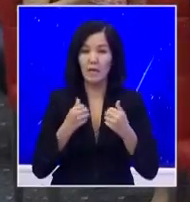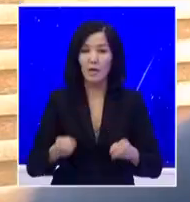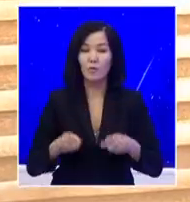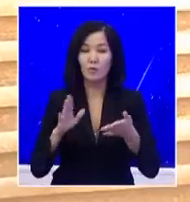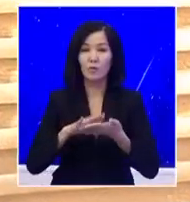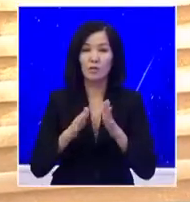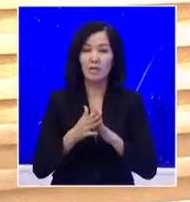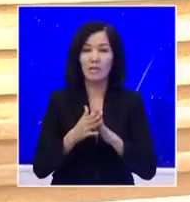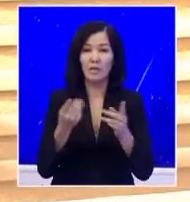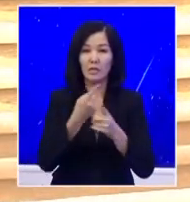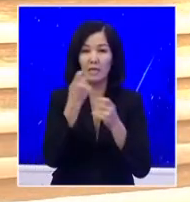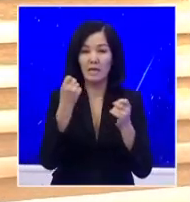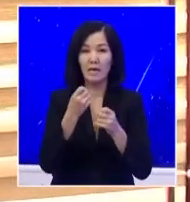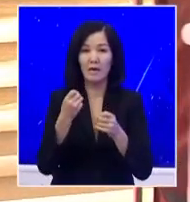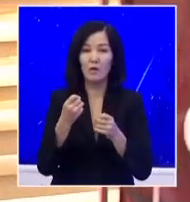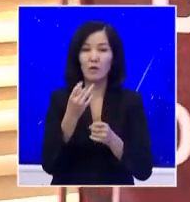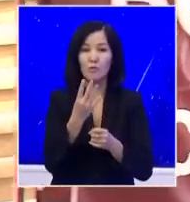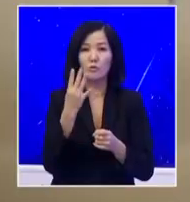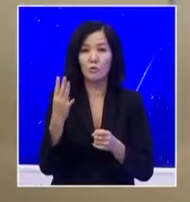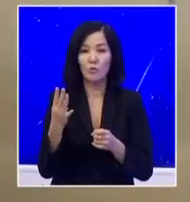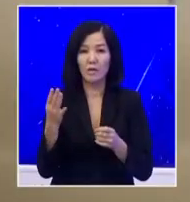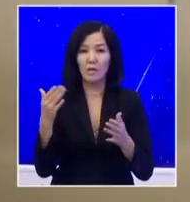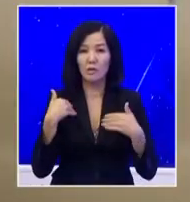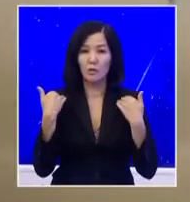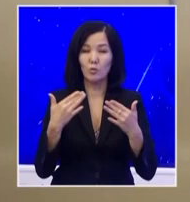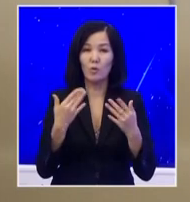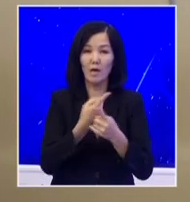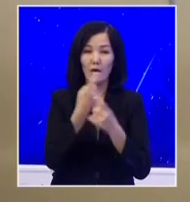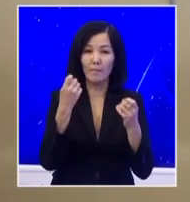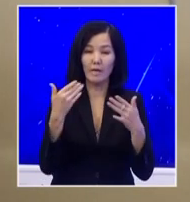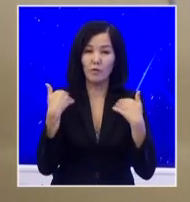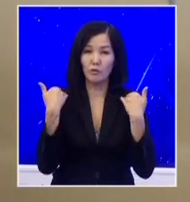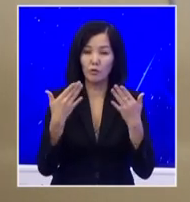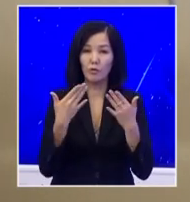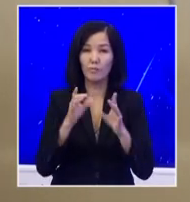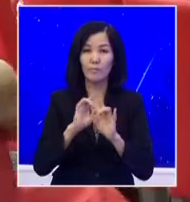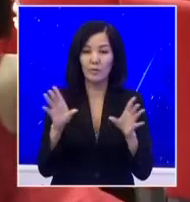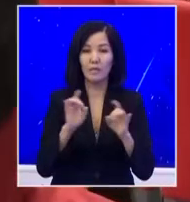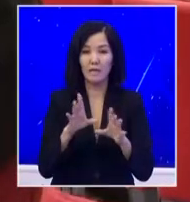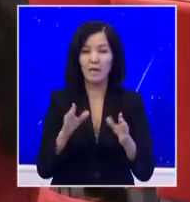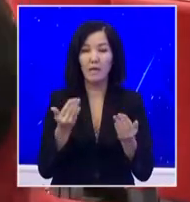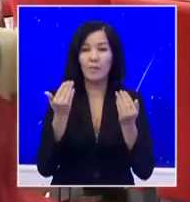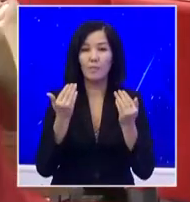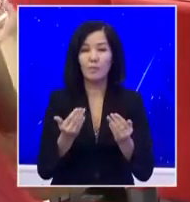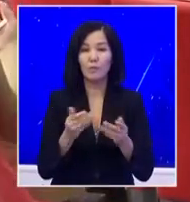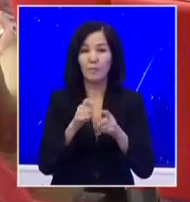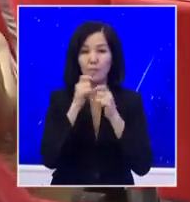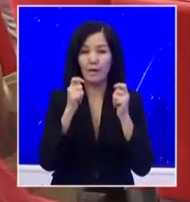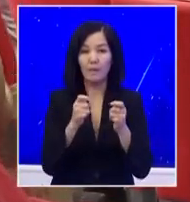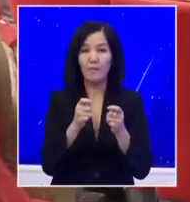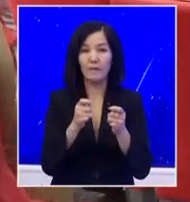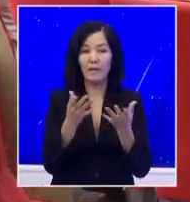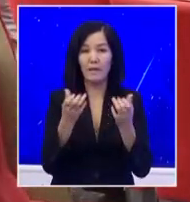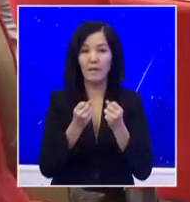3-4 мәрте арнайы шығарылым әзірлеп, көрерменге соңғы мәліметтерді жеткізді. Сондай жанкешті еңбектері еленіп,